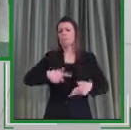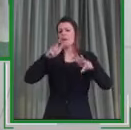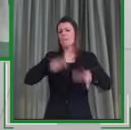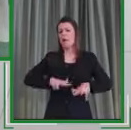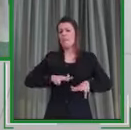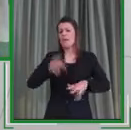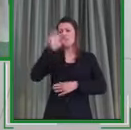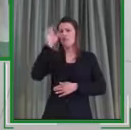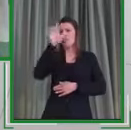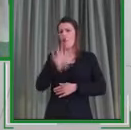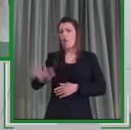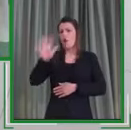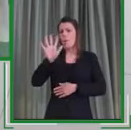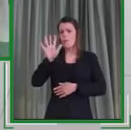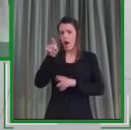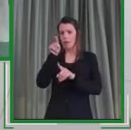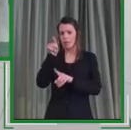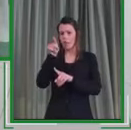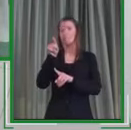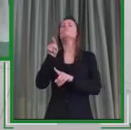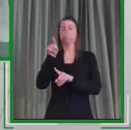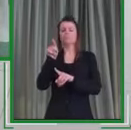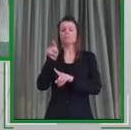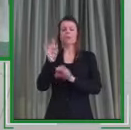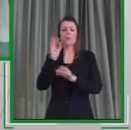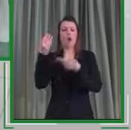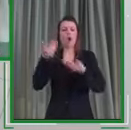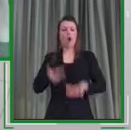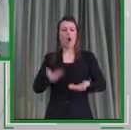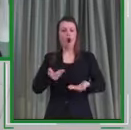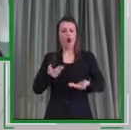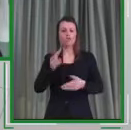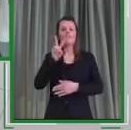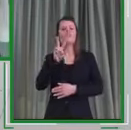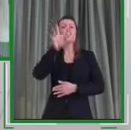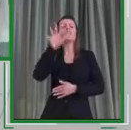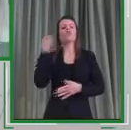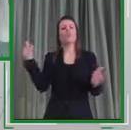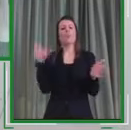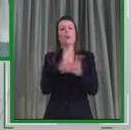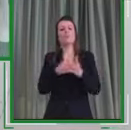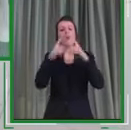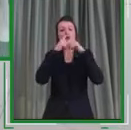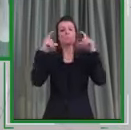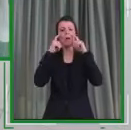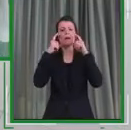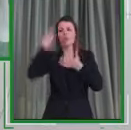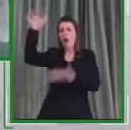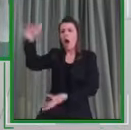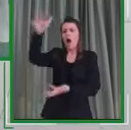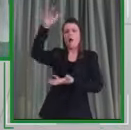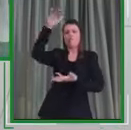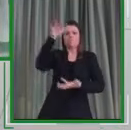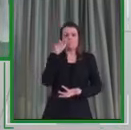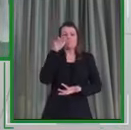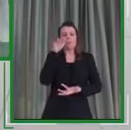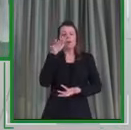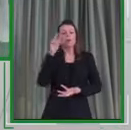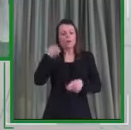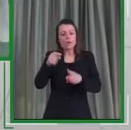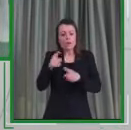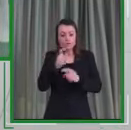regione lombardia ci ha inviato 25.000 mascherine che nei prossimi giorni saranno